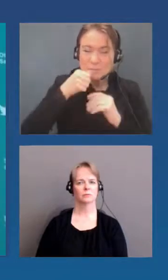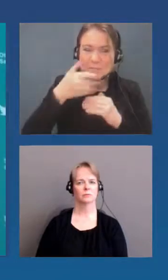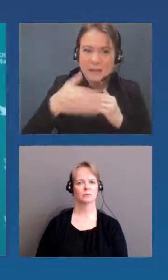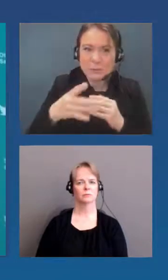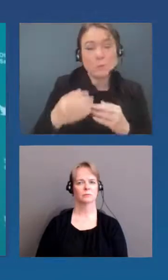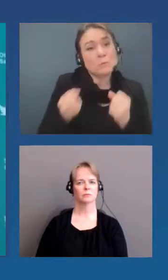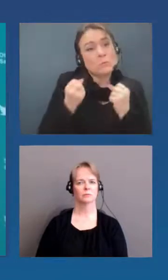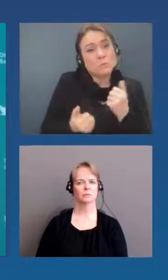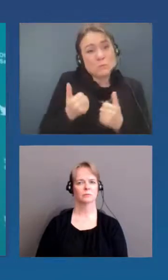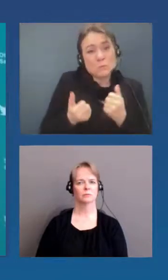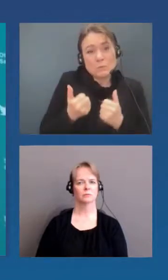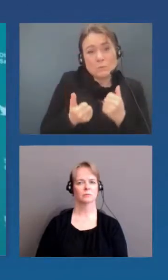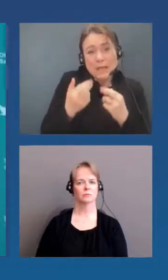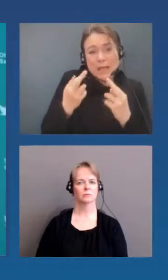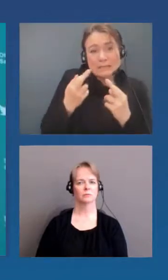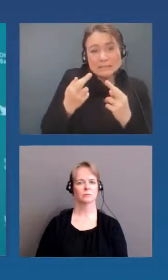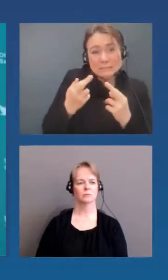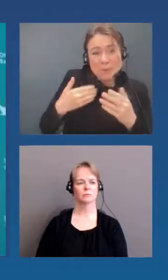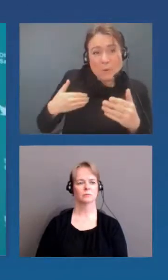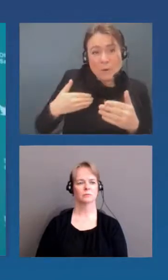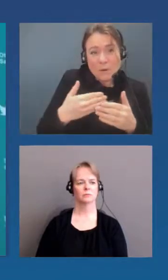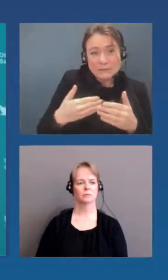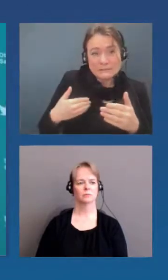de l'espoir, encore du temps pour